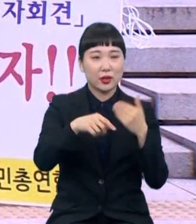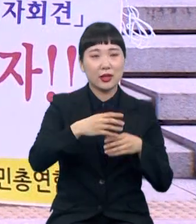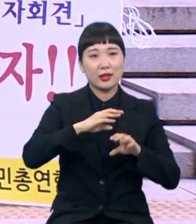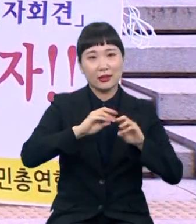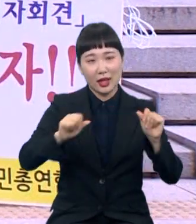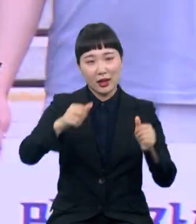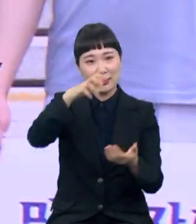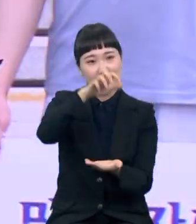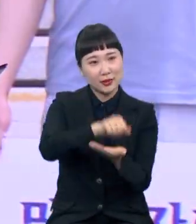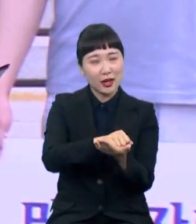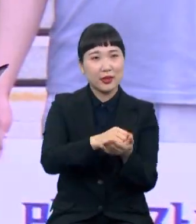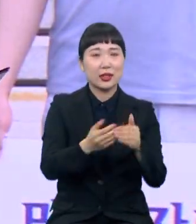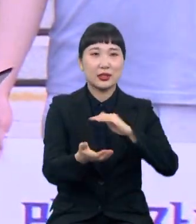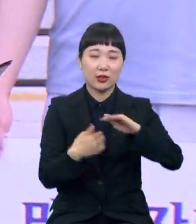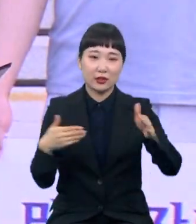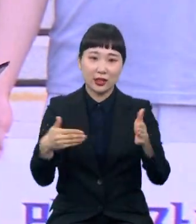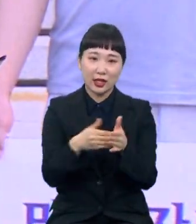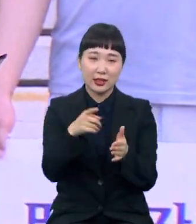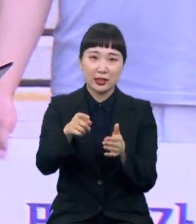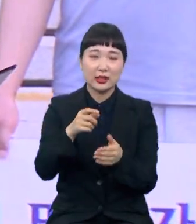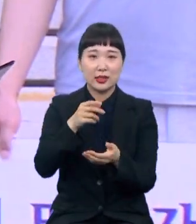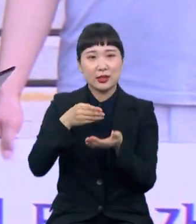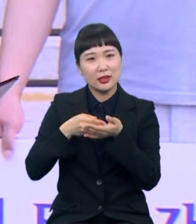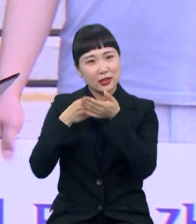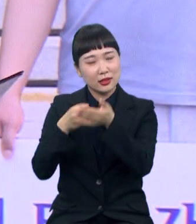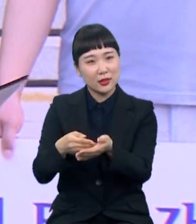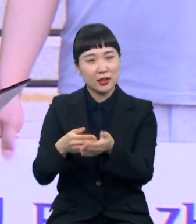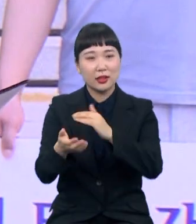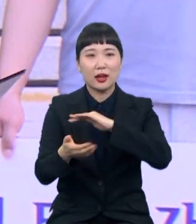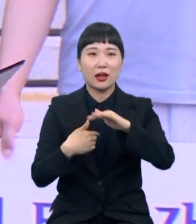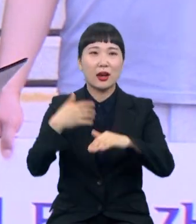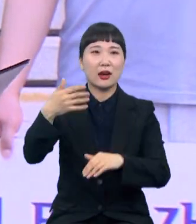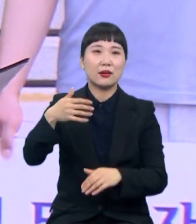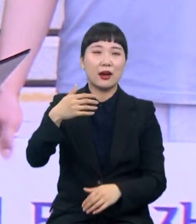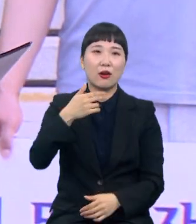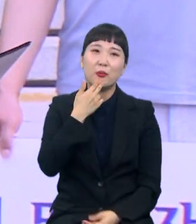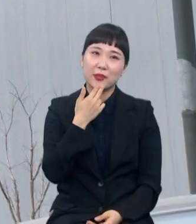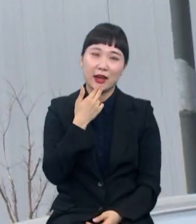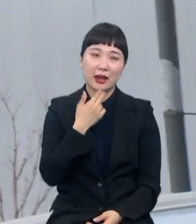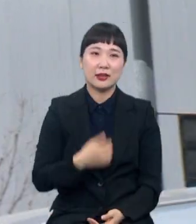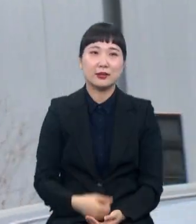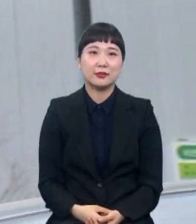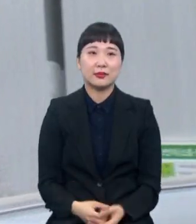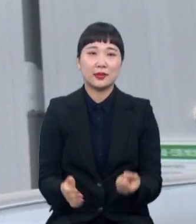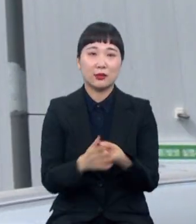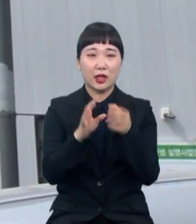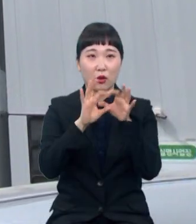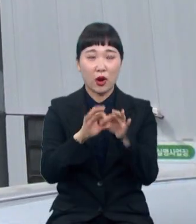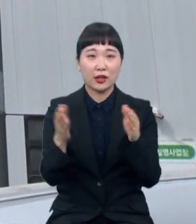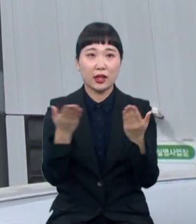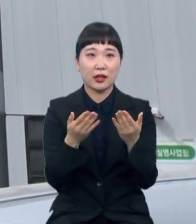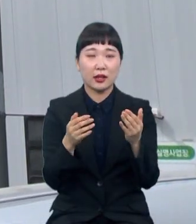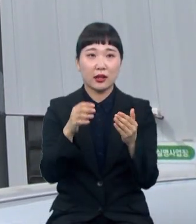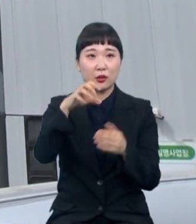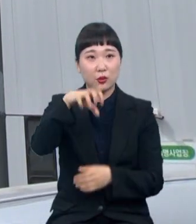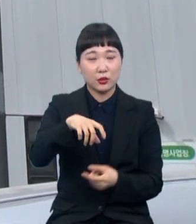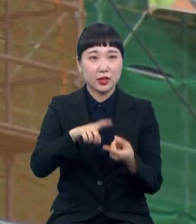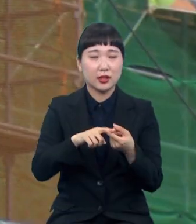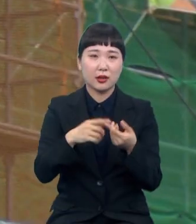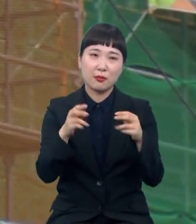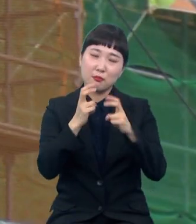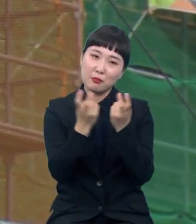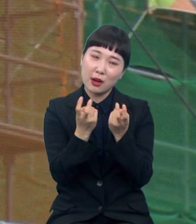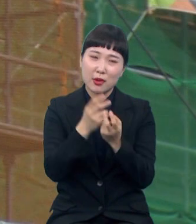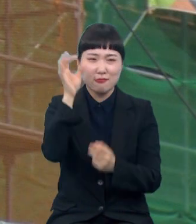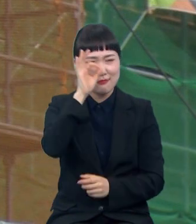해결되기 전까지 건축 심의는 진행되지 않을 것이라고 밝혔습니다. 또 관계기관들이 대안을 찾을 때까지